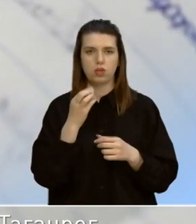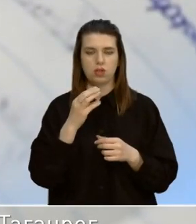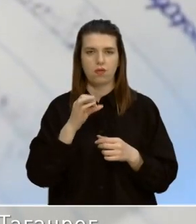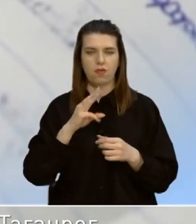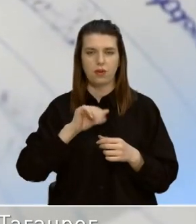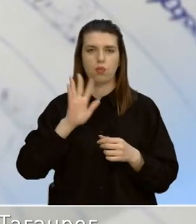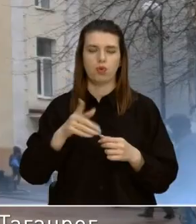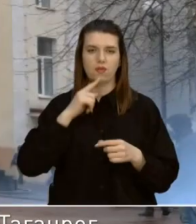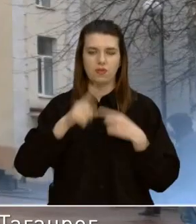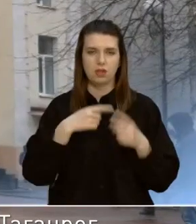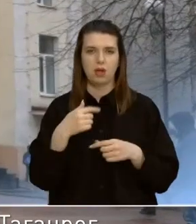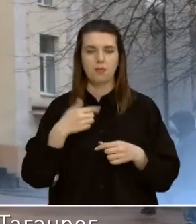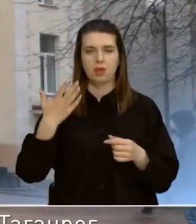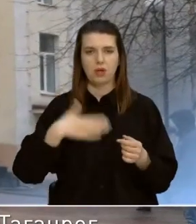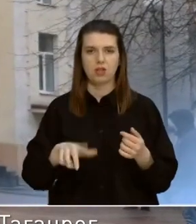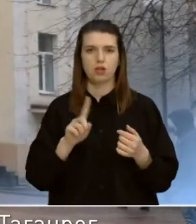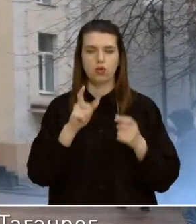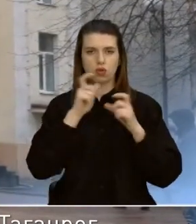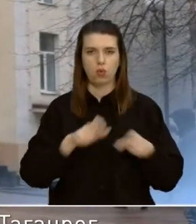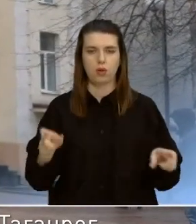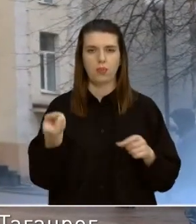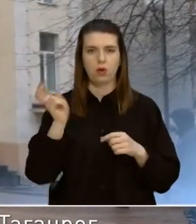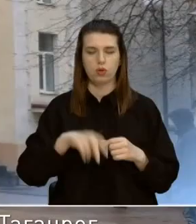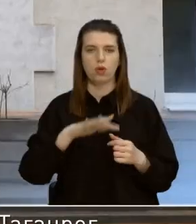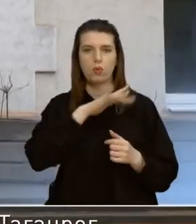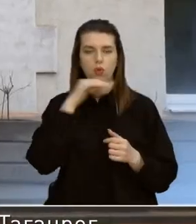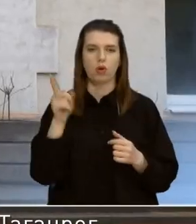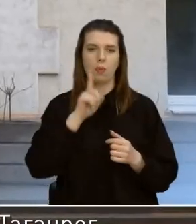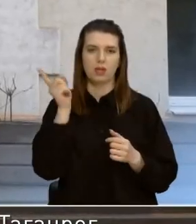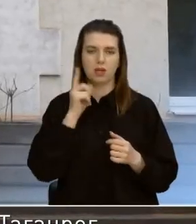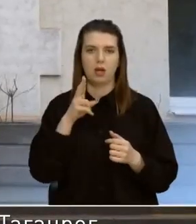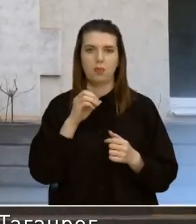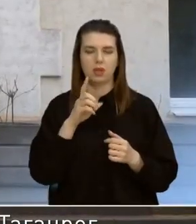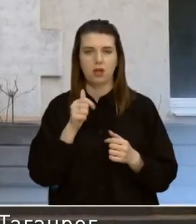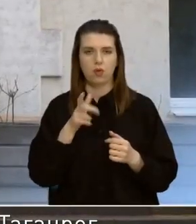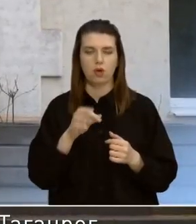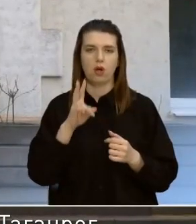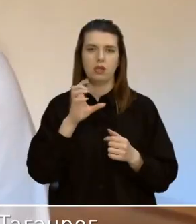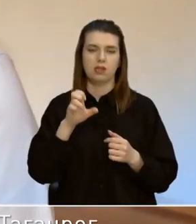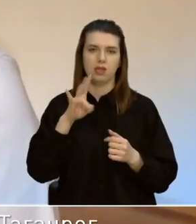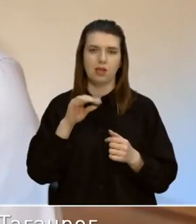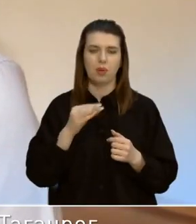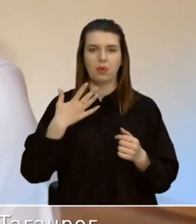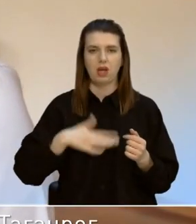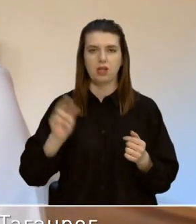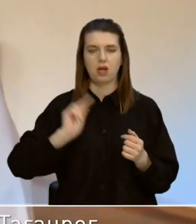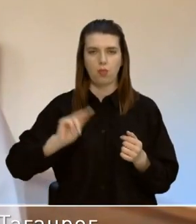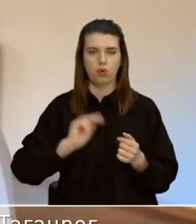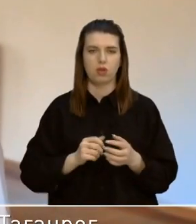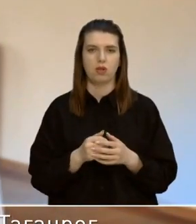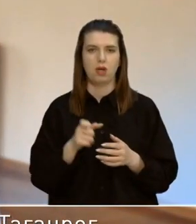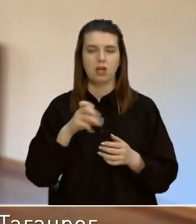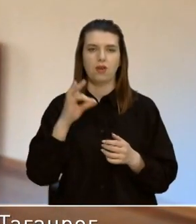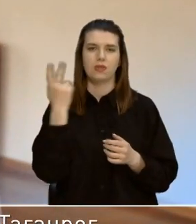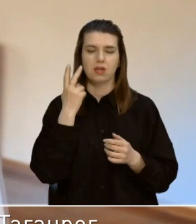существовать всегда. Мне очень приятно, что сейчас в школу приходит много молодых педагогов. С ними очень приятно работать.